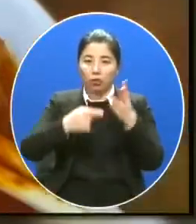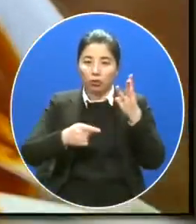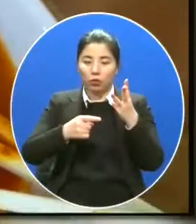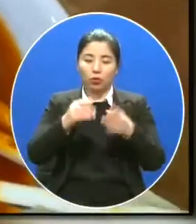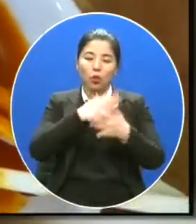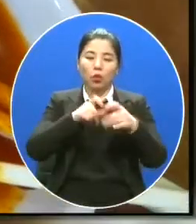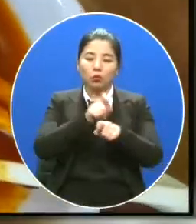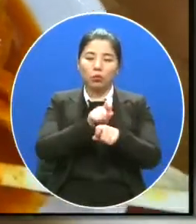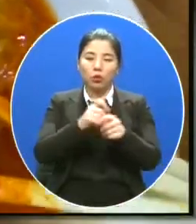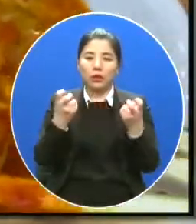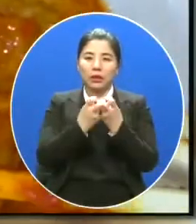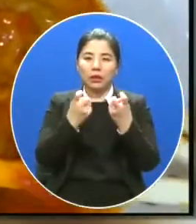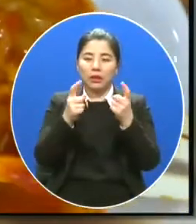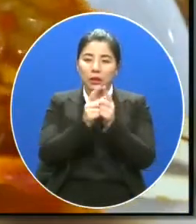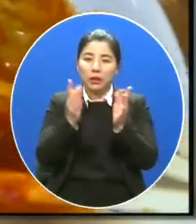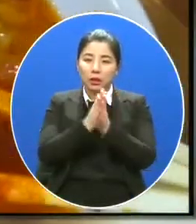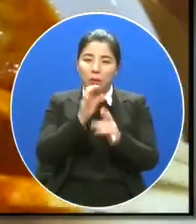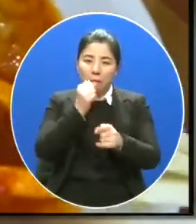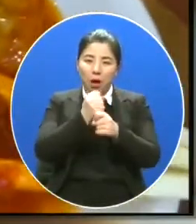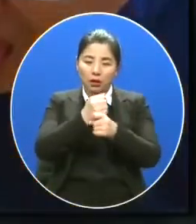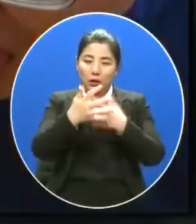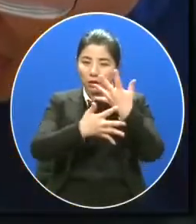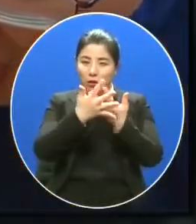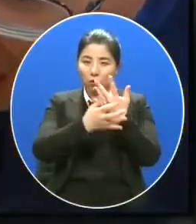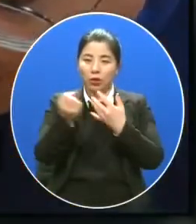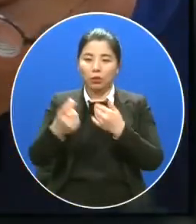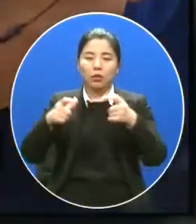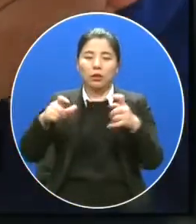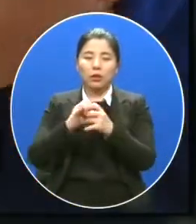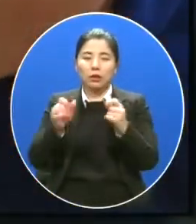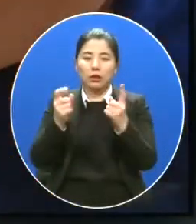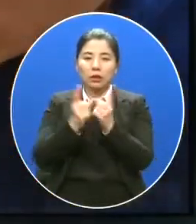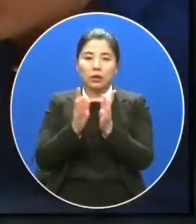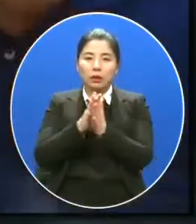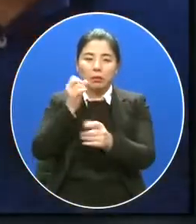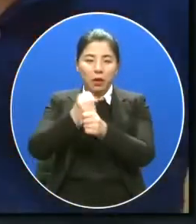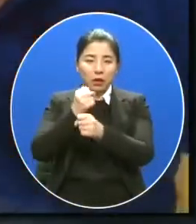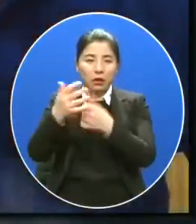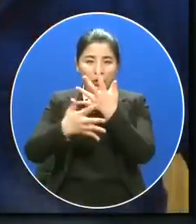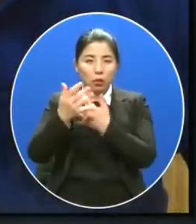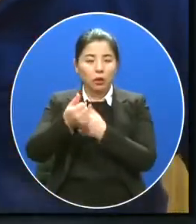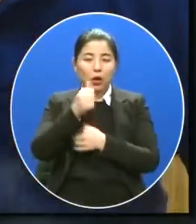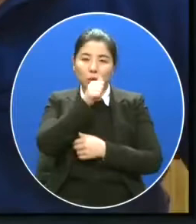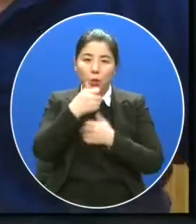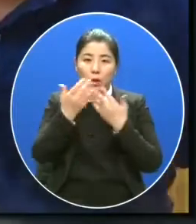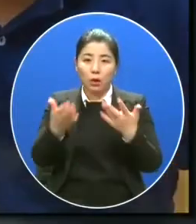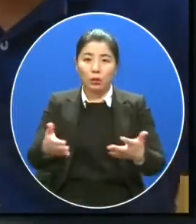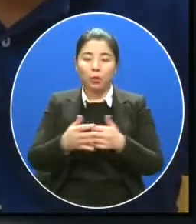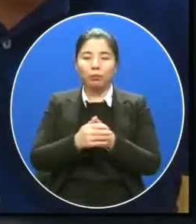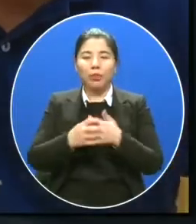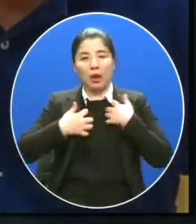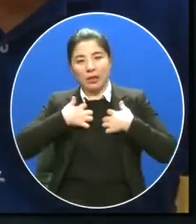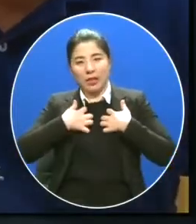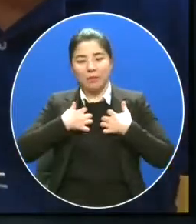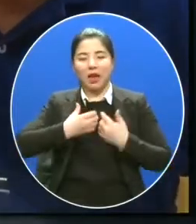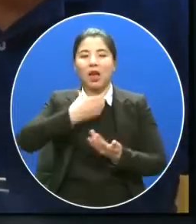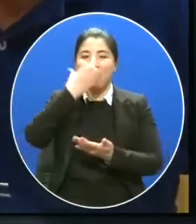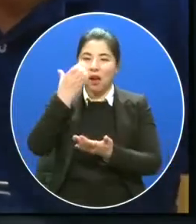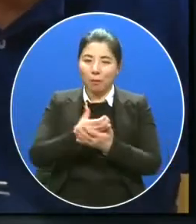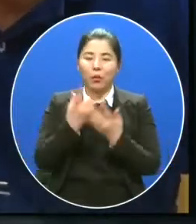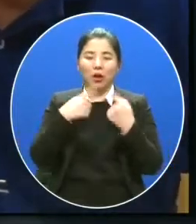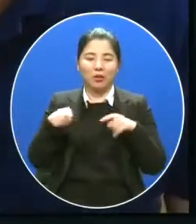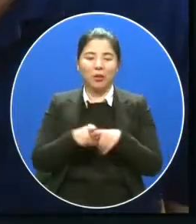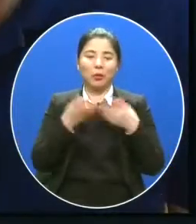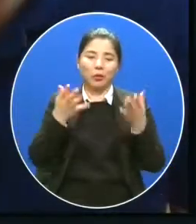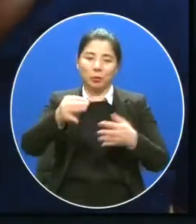충주시 공무원들이 직접 만든 영상을 비롯해서 지역민이 직접 만든 재미있는 영상을 소개함으로써 재미와